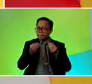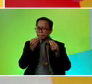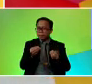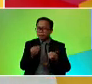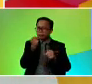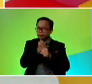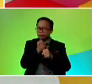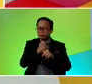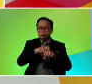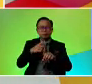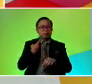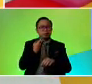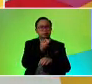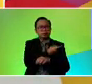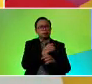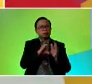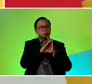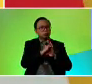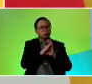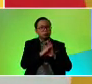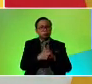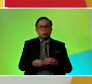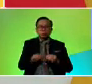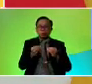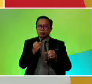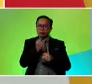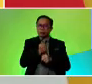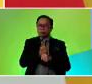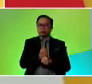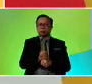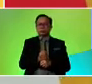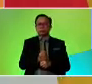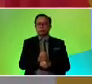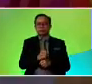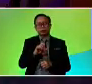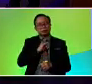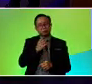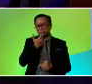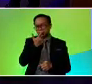pekerjaan tuh contohnya macam Ivan ya saya bagi kecil tipe-tipe Ikhwan kata setan